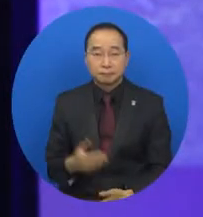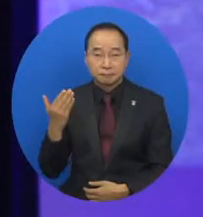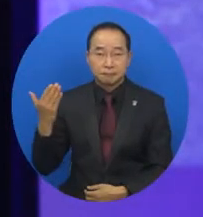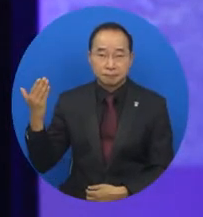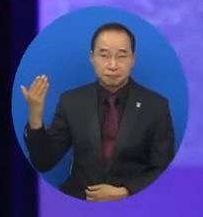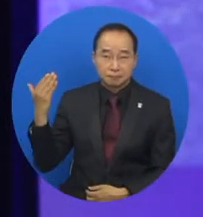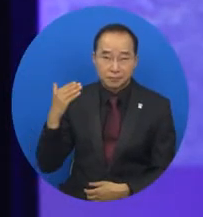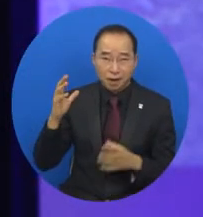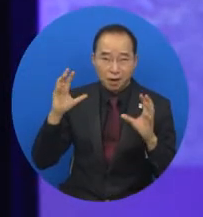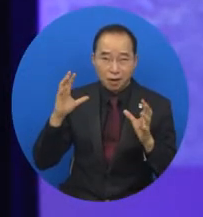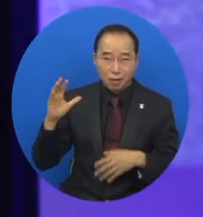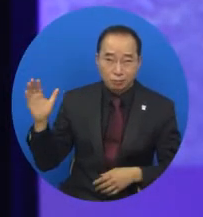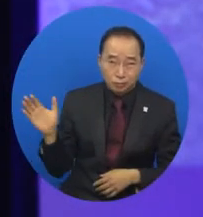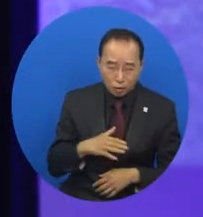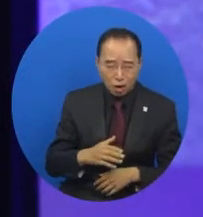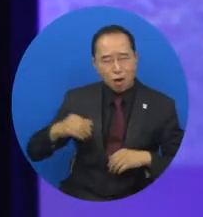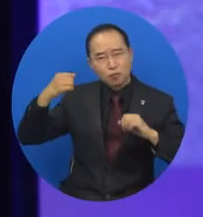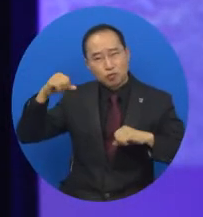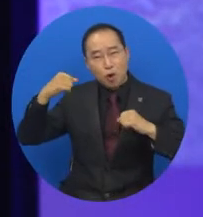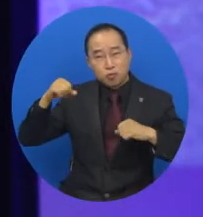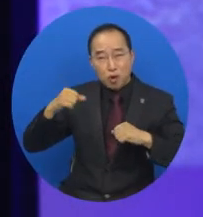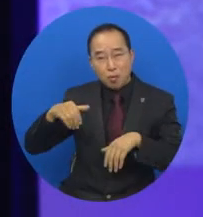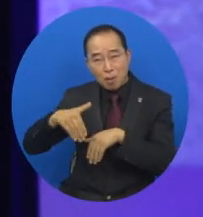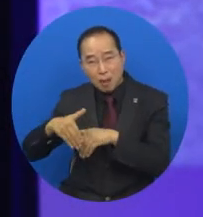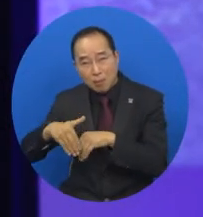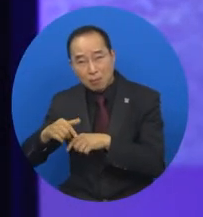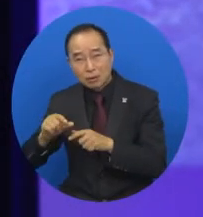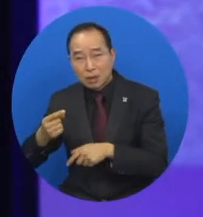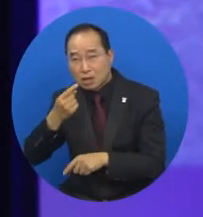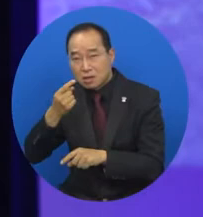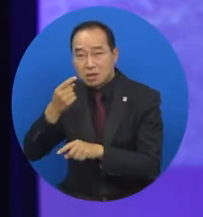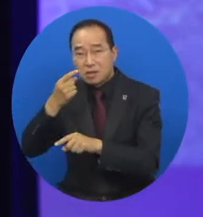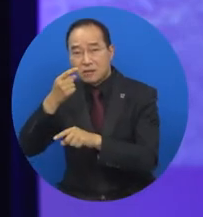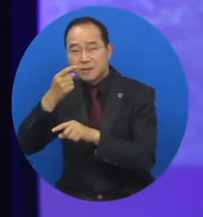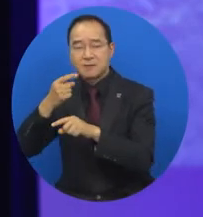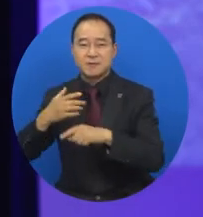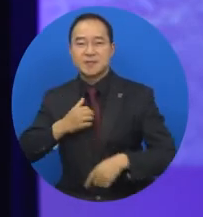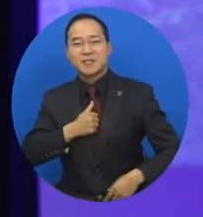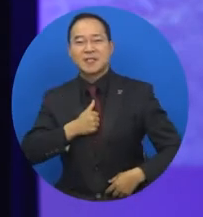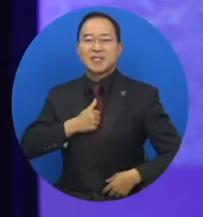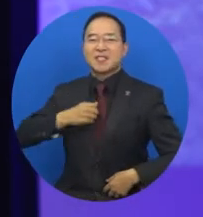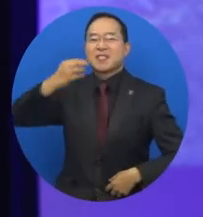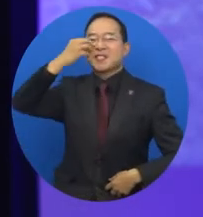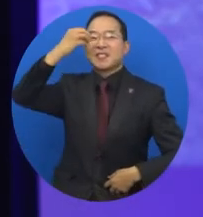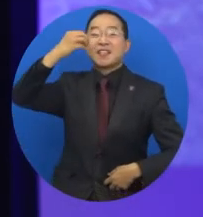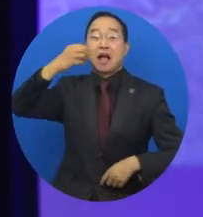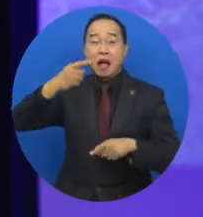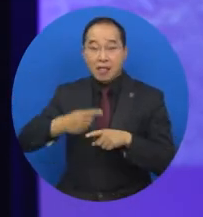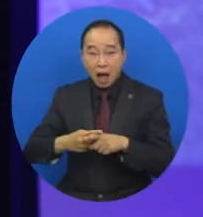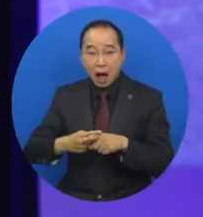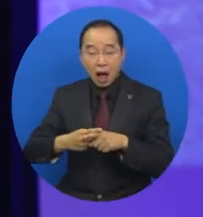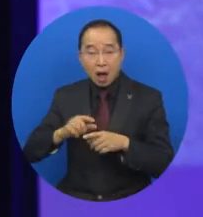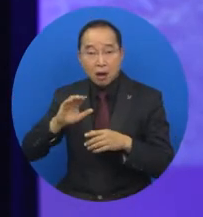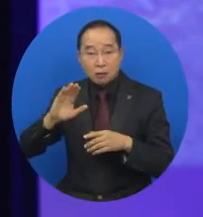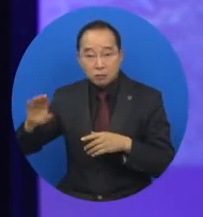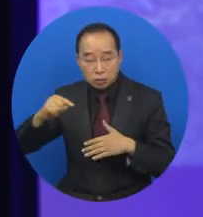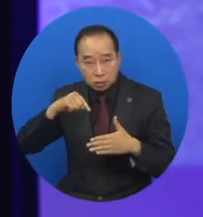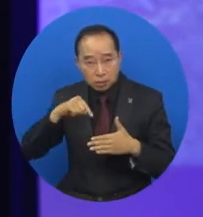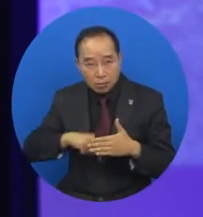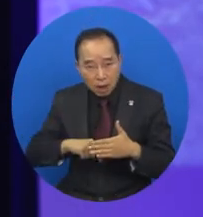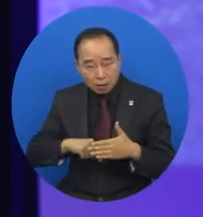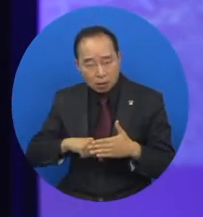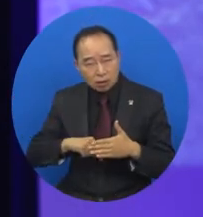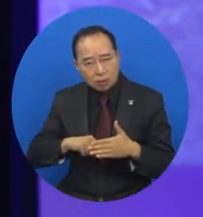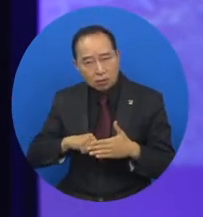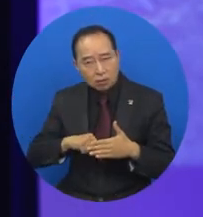아주 어렸을 때부터 무용만 해오면서 자존감만 높았던 저는 제 자신이 부서지고